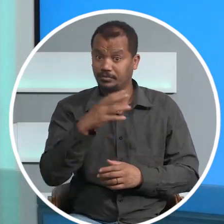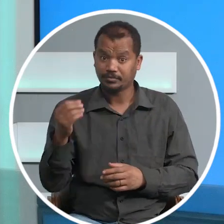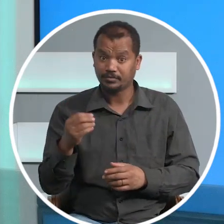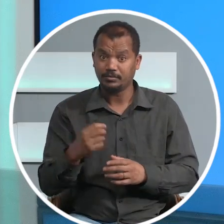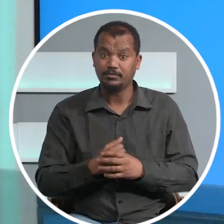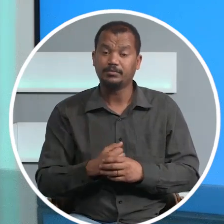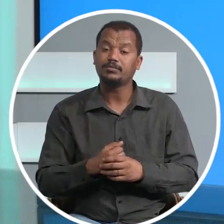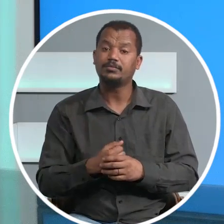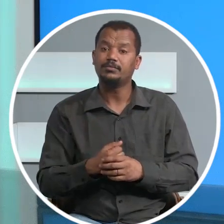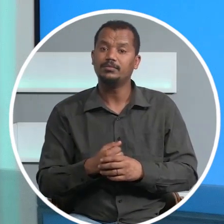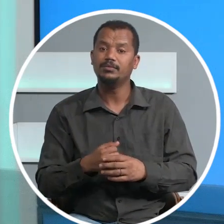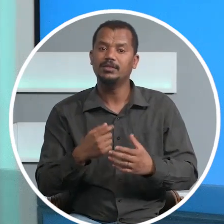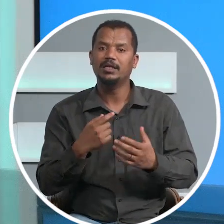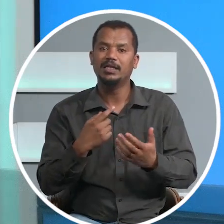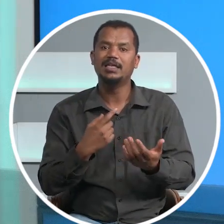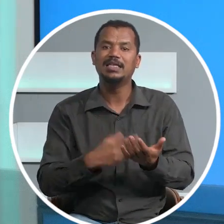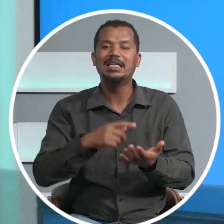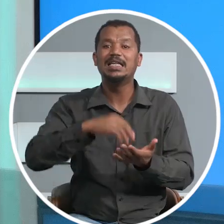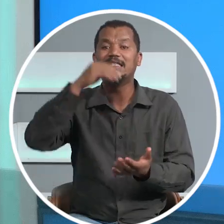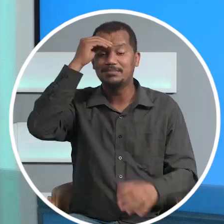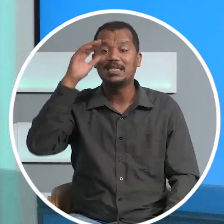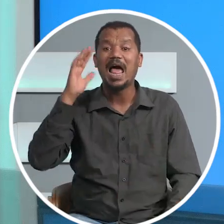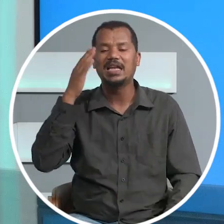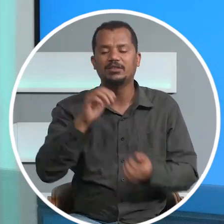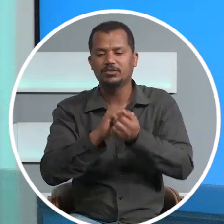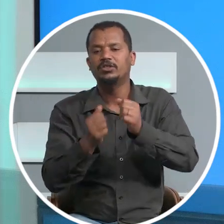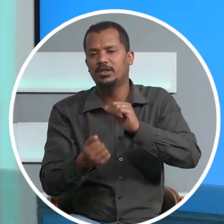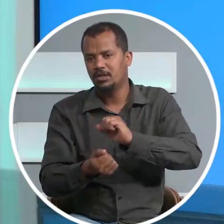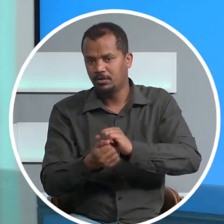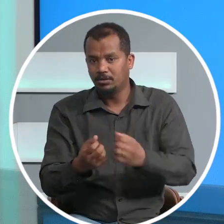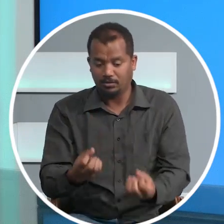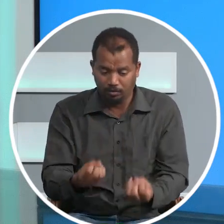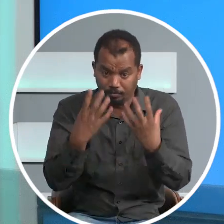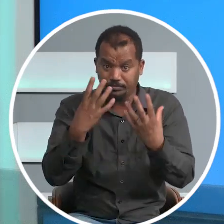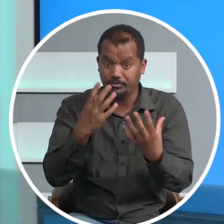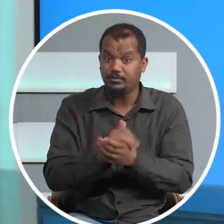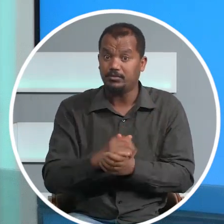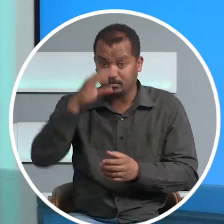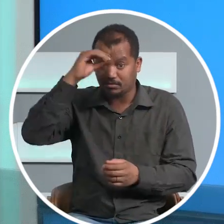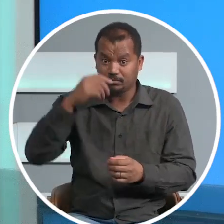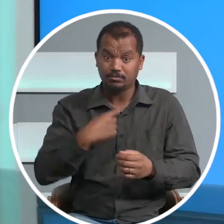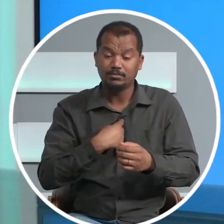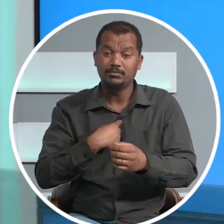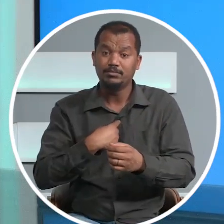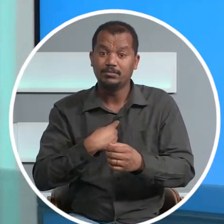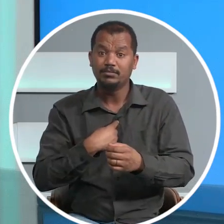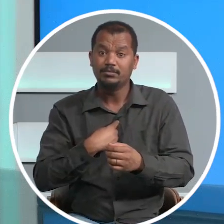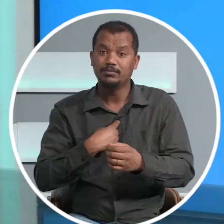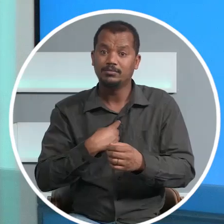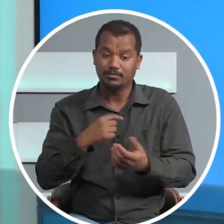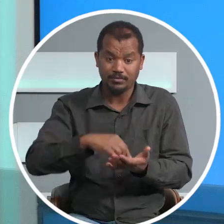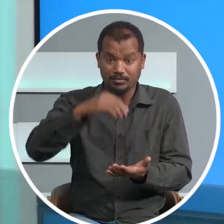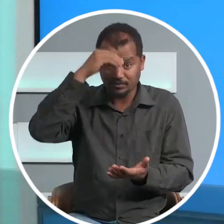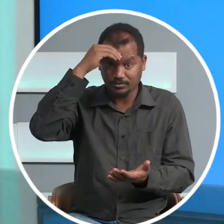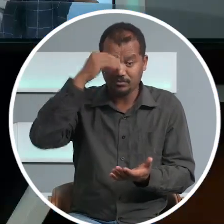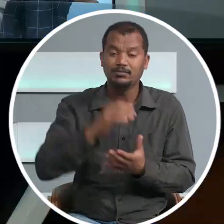አለባቸው እና እንዲህ ዲሞንስትሬትድ የሆነ የትምህርት አይነት ይለውጣል ብዙ ሰዎች አሁን ውጤት ያመጣ ነገር ሲናገሩ ነው የራሴ